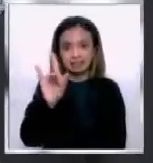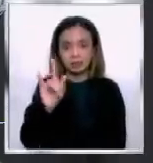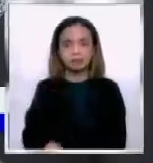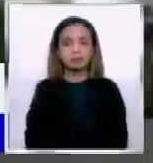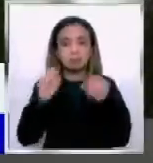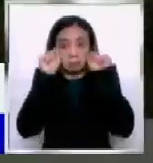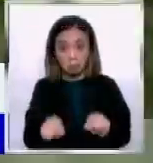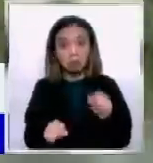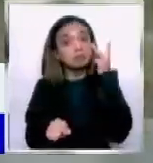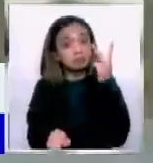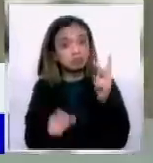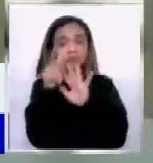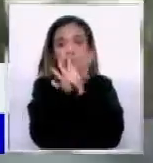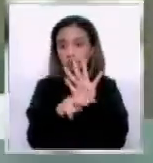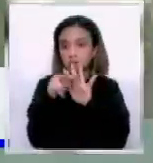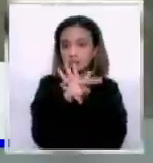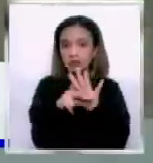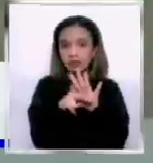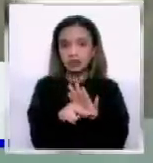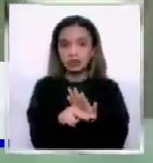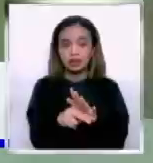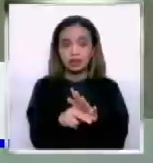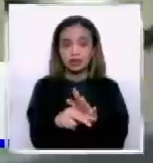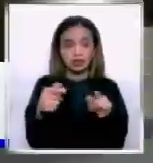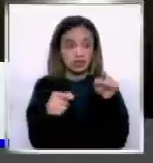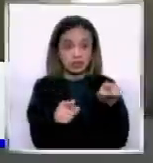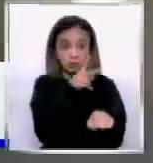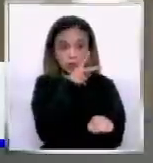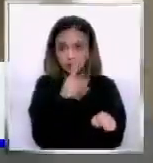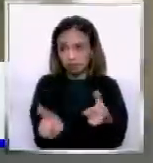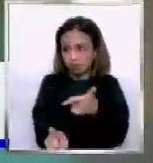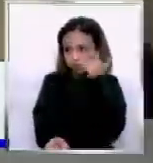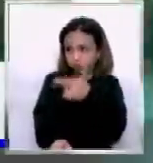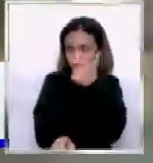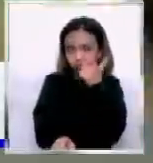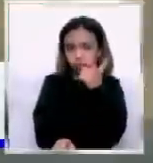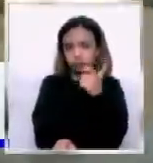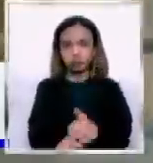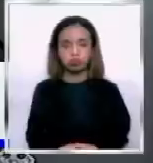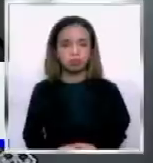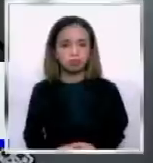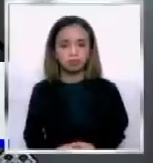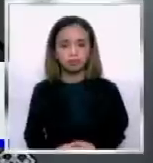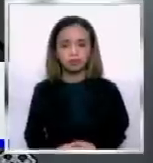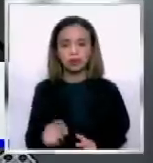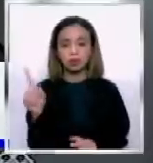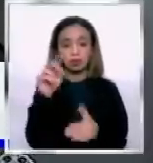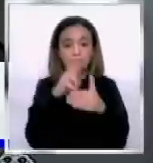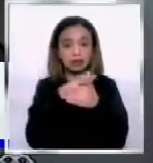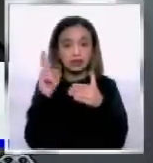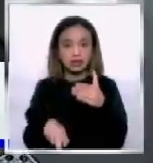na naputukan yung mga agents natin kasama yung ibang counterparts natin. And ang resulta, napatay itong